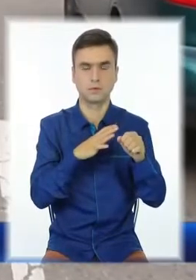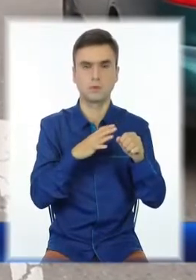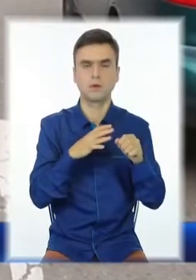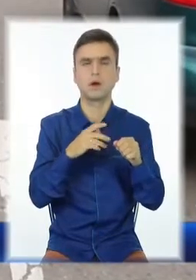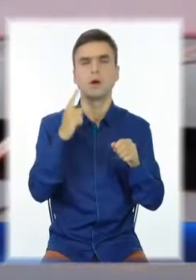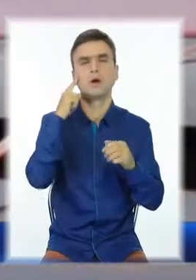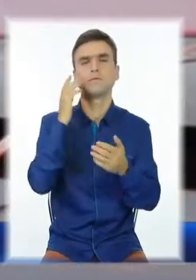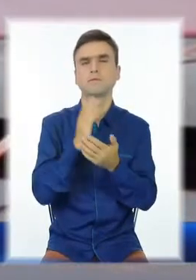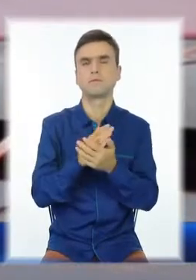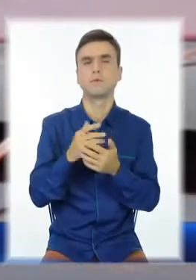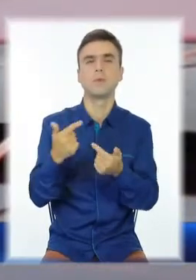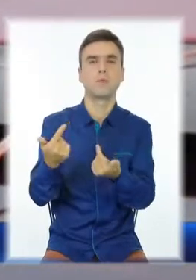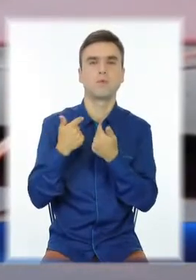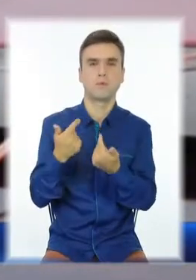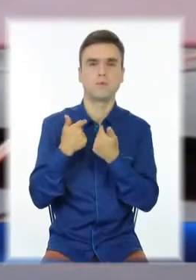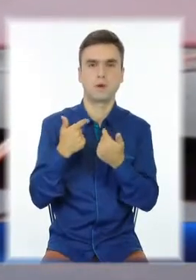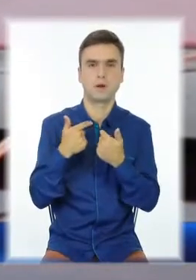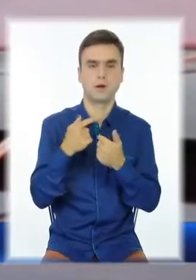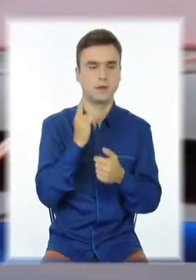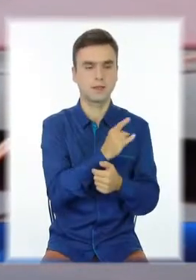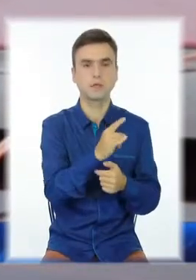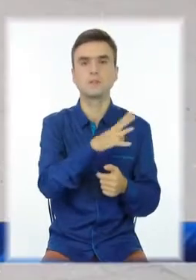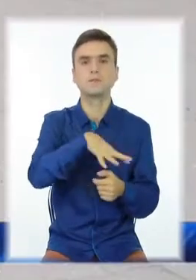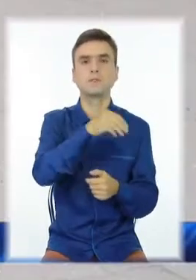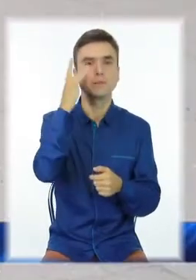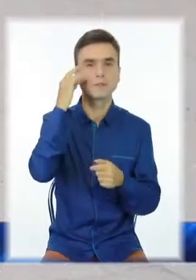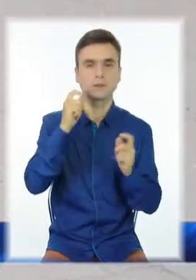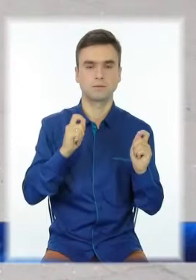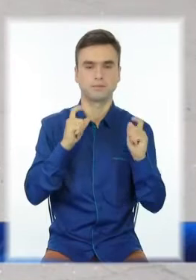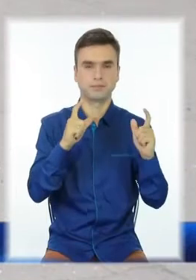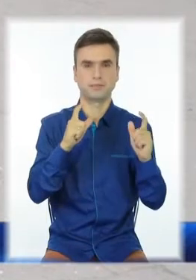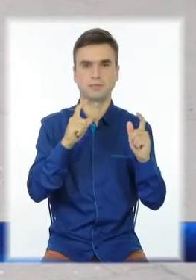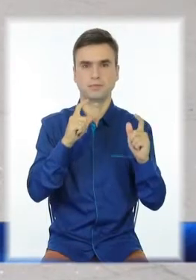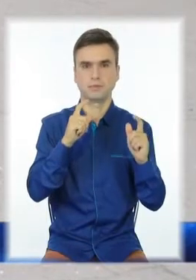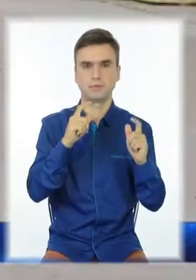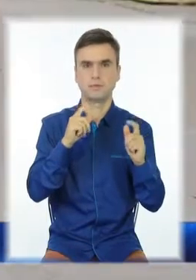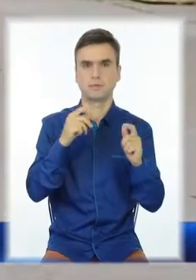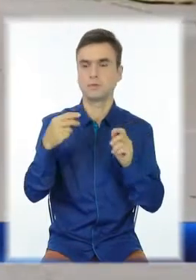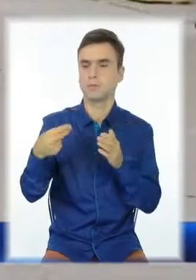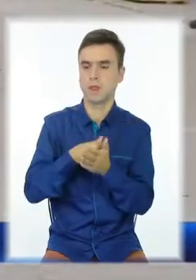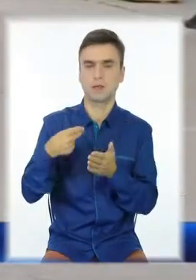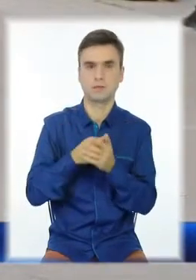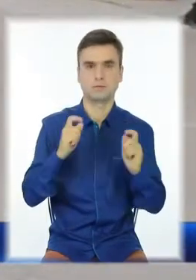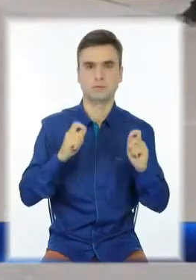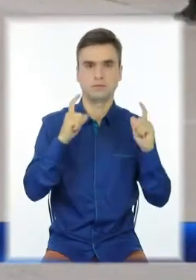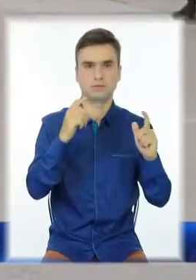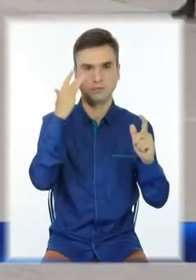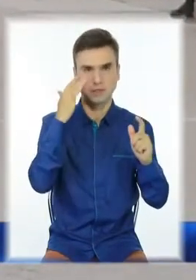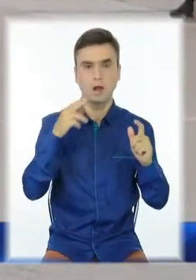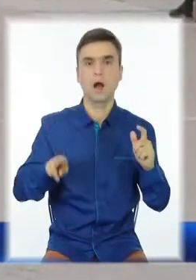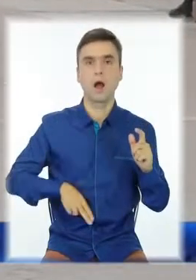перевезення. Кажуть, що все це справа рук керівництва фірми таксі. Конфлікт почав стухати після приїзду